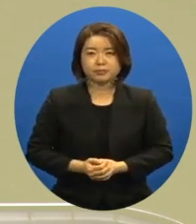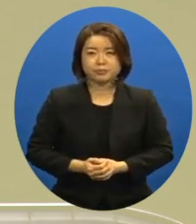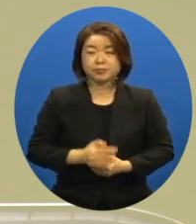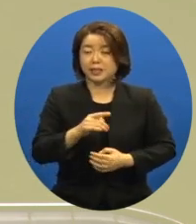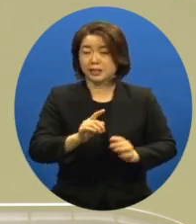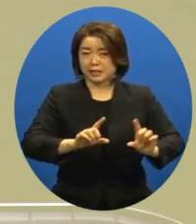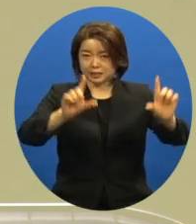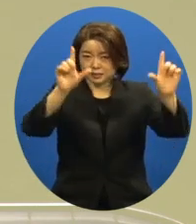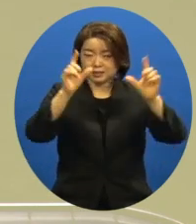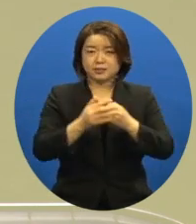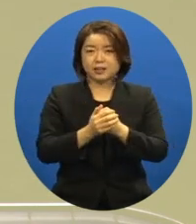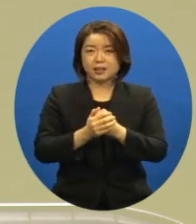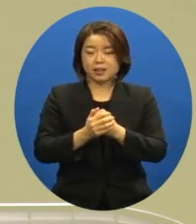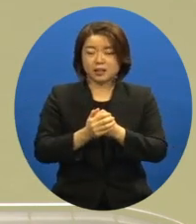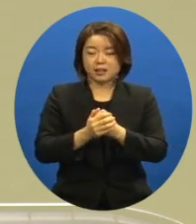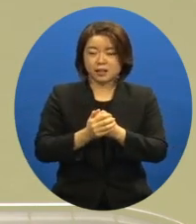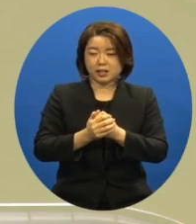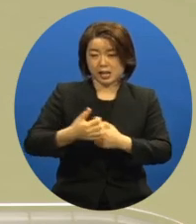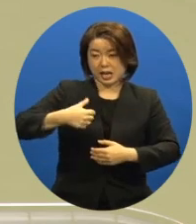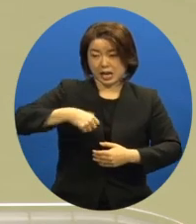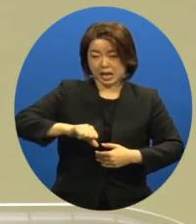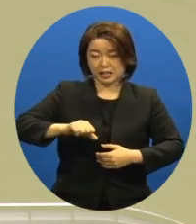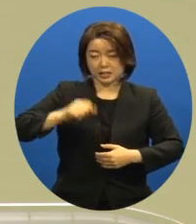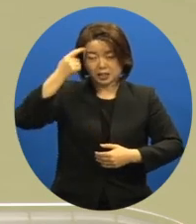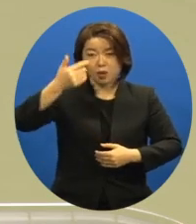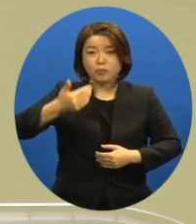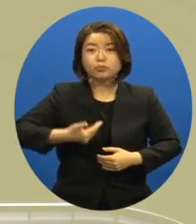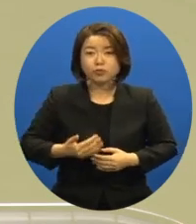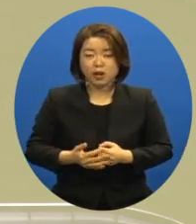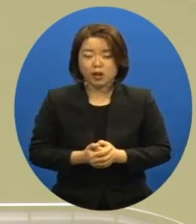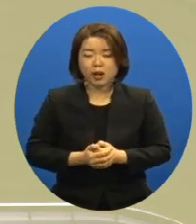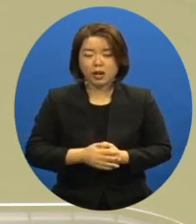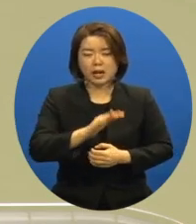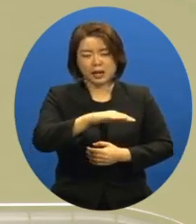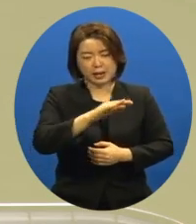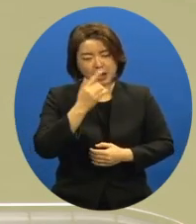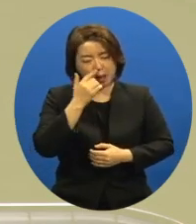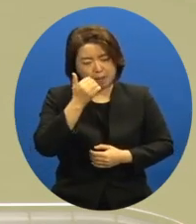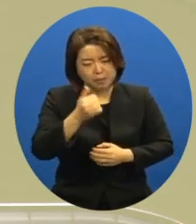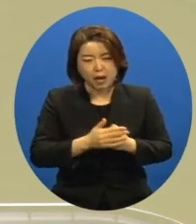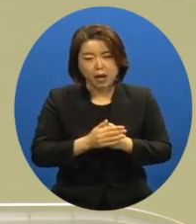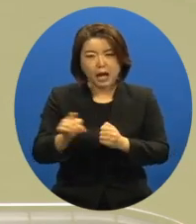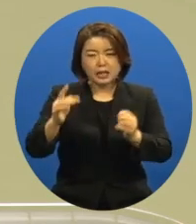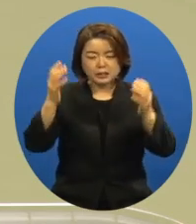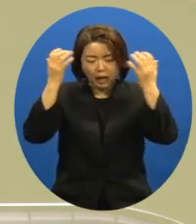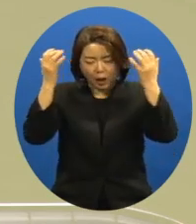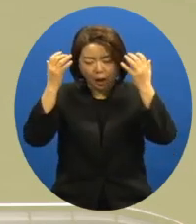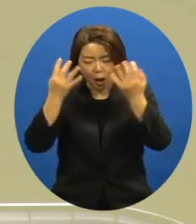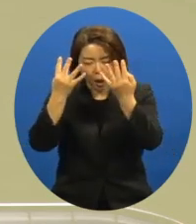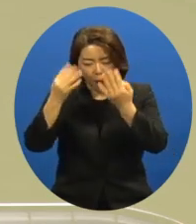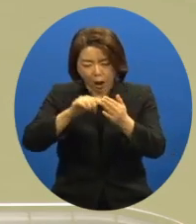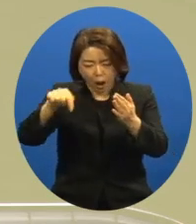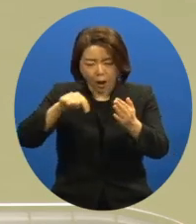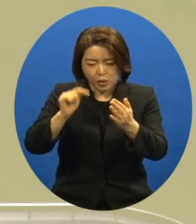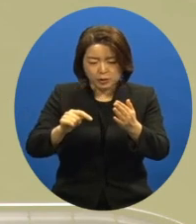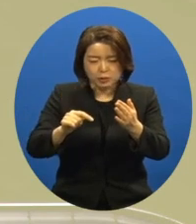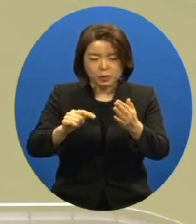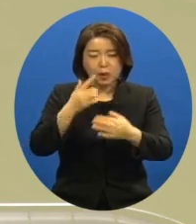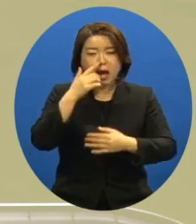그날 아들이 물었습니다. 아빠, 그 고통 속에서 아빠가 배운 게